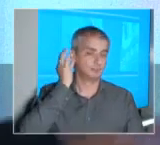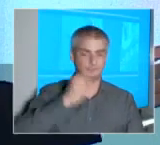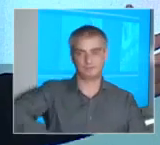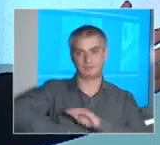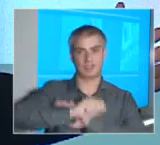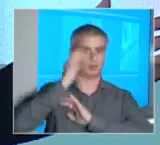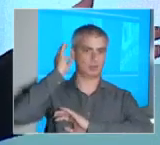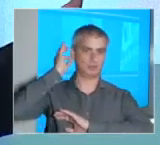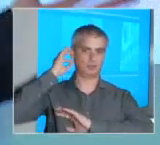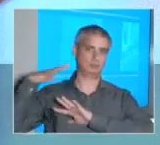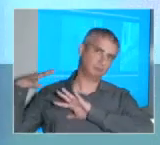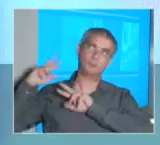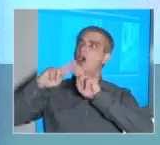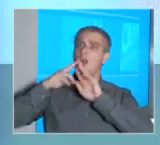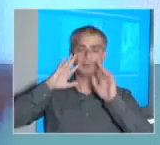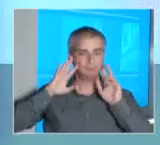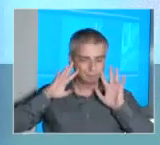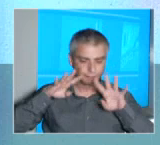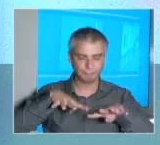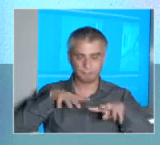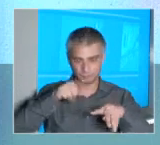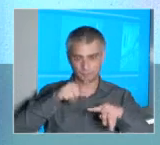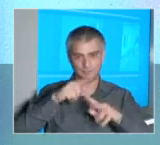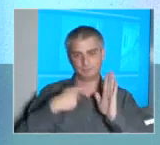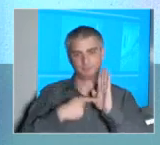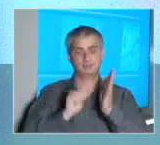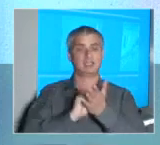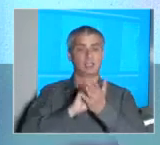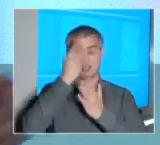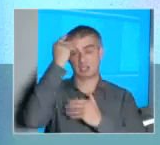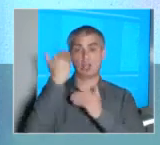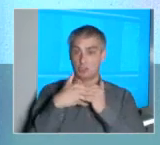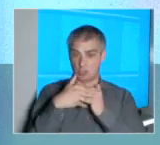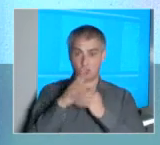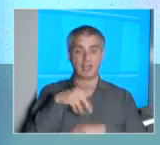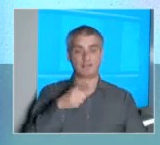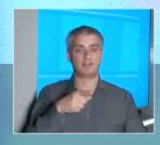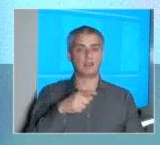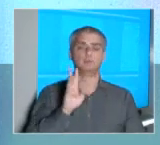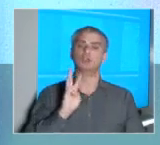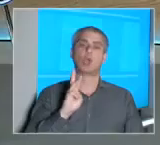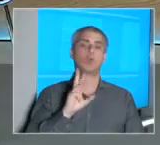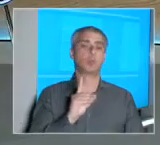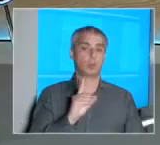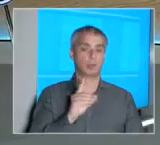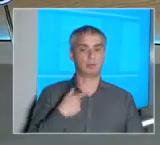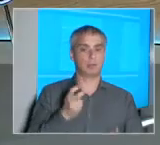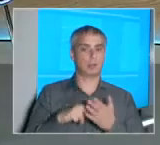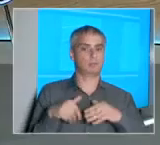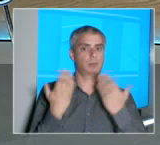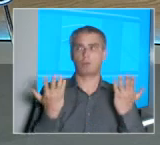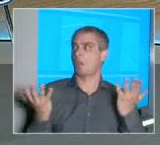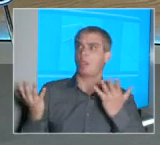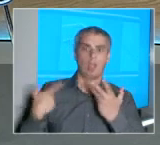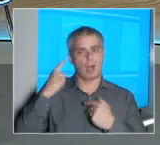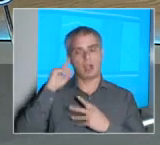כדורגל הנשים סוחף את העולם, סיקור נרחב בידיעות אחרונות, וגם, שרון דרוקר, קמתי בבוקר ולא